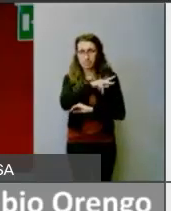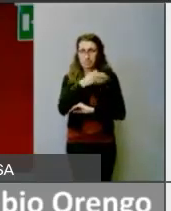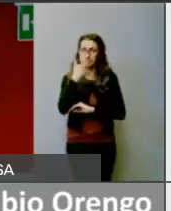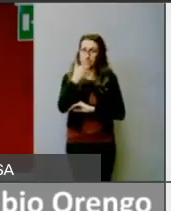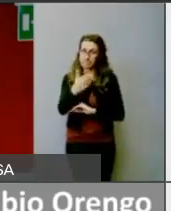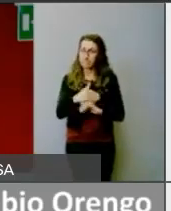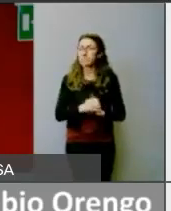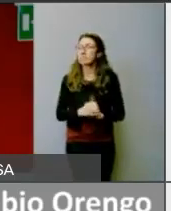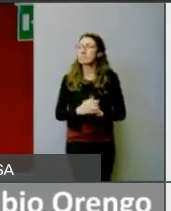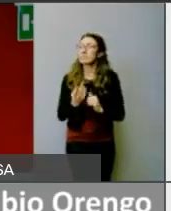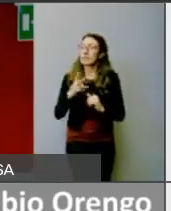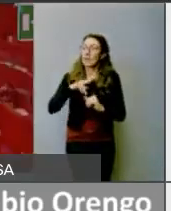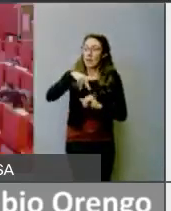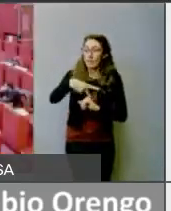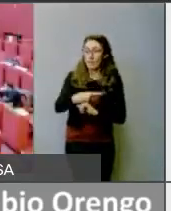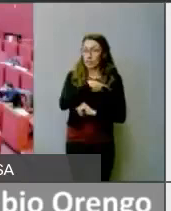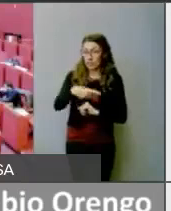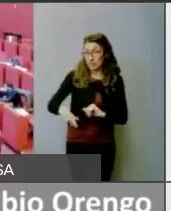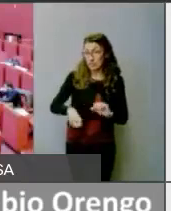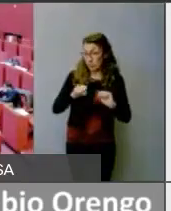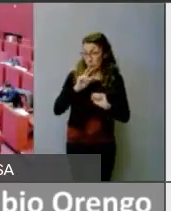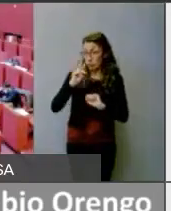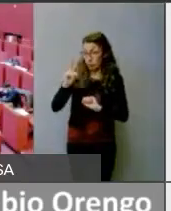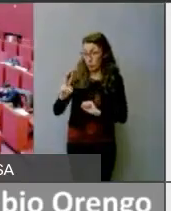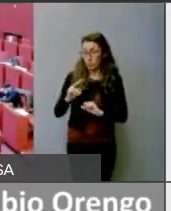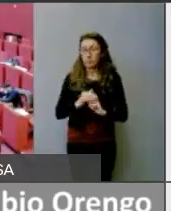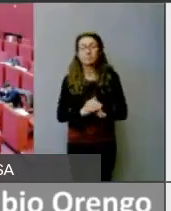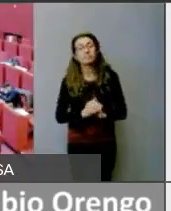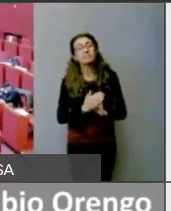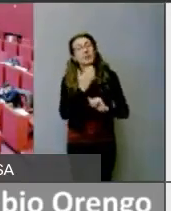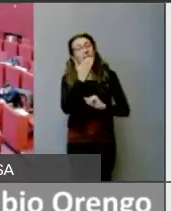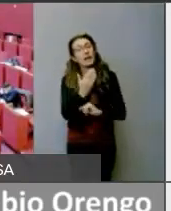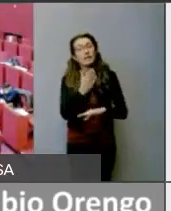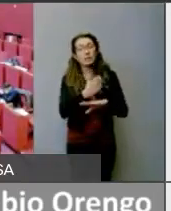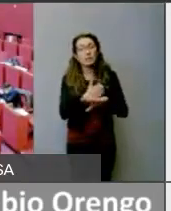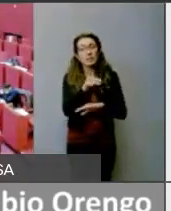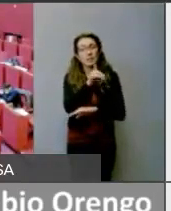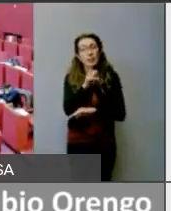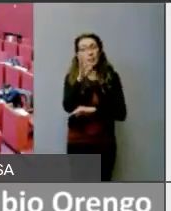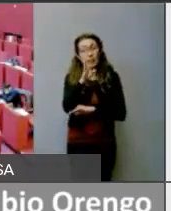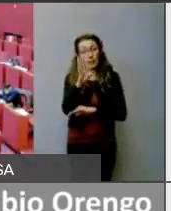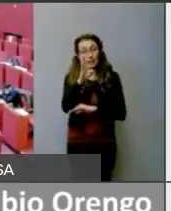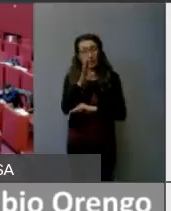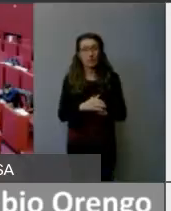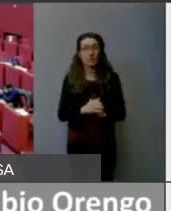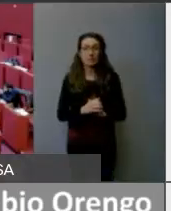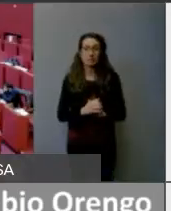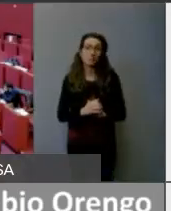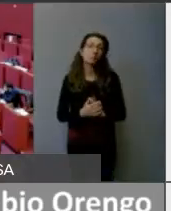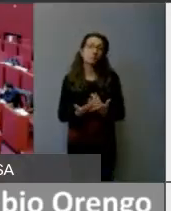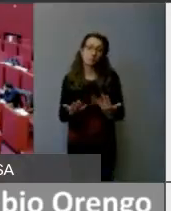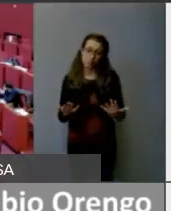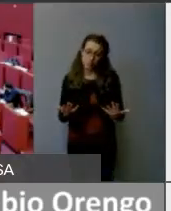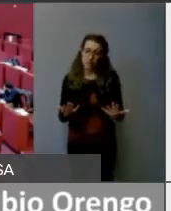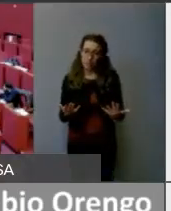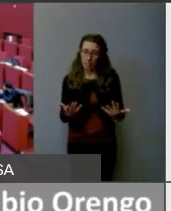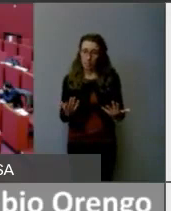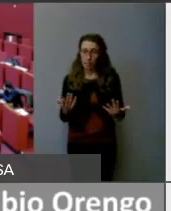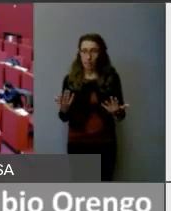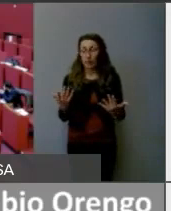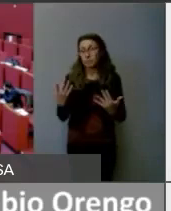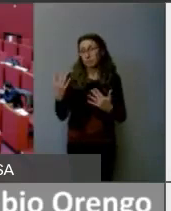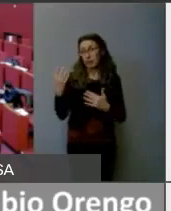Prego, Vice Sindaco, per la risposta all'interpellanza. Grazie, consigliere De Benedictis. Certamente questa sua